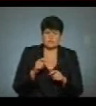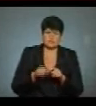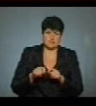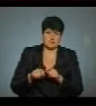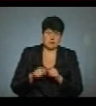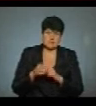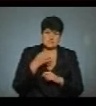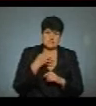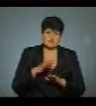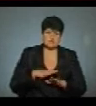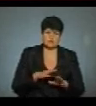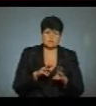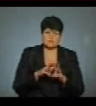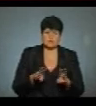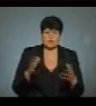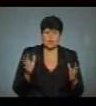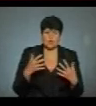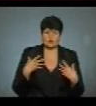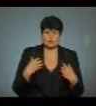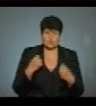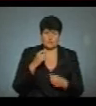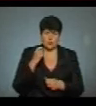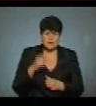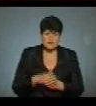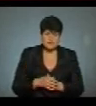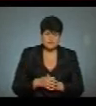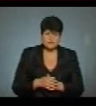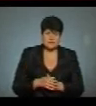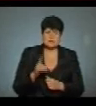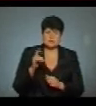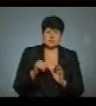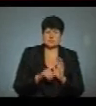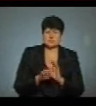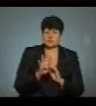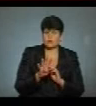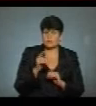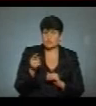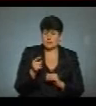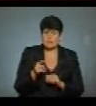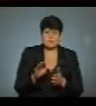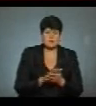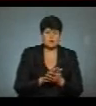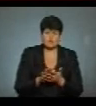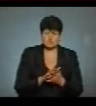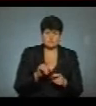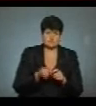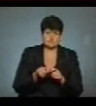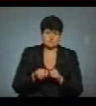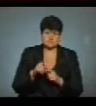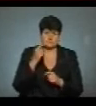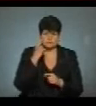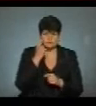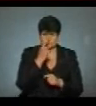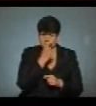міністра охорони здоров'я України Віктор Ляшко. 164 тернополянам безкоштовно вимеряли внутрішньоочний тиск